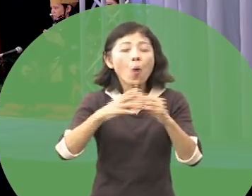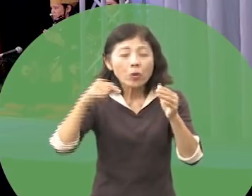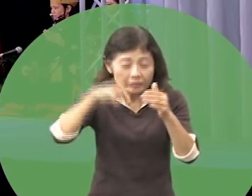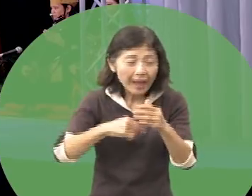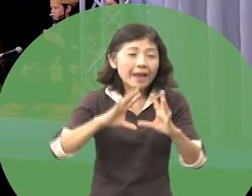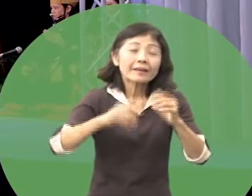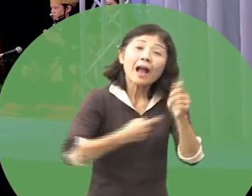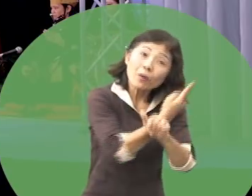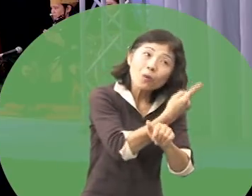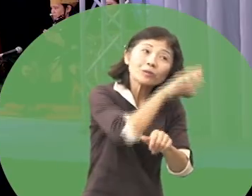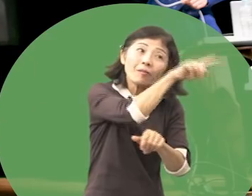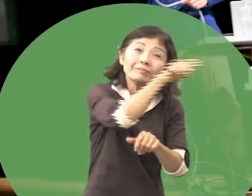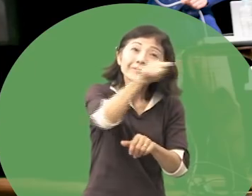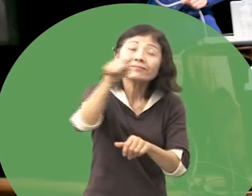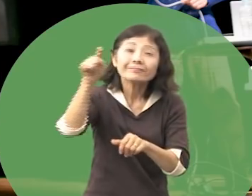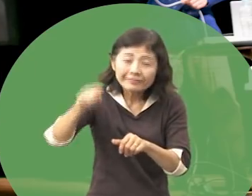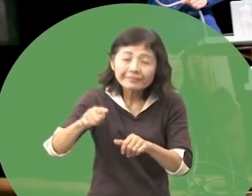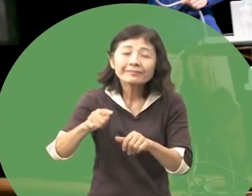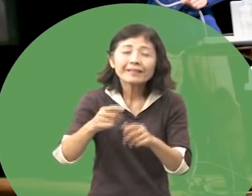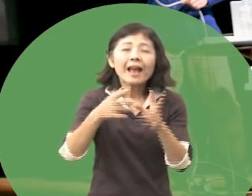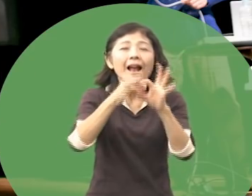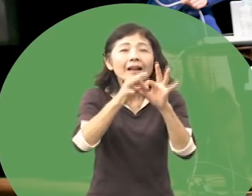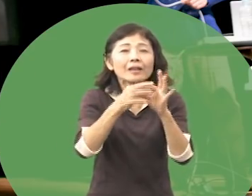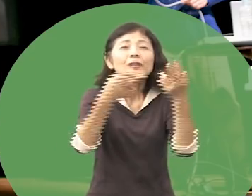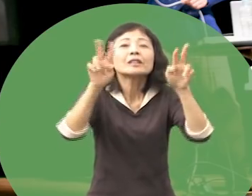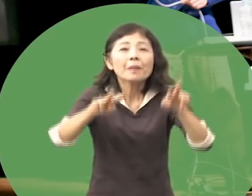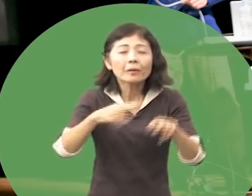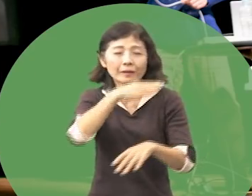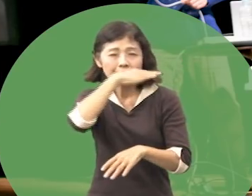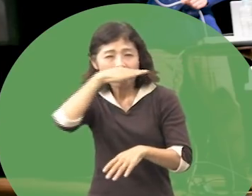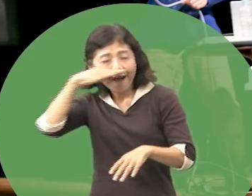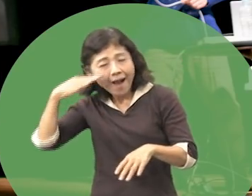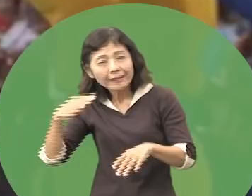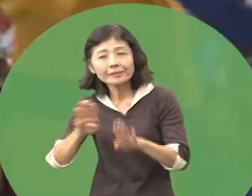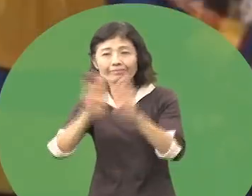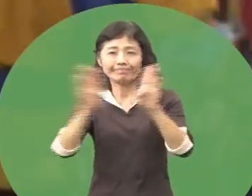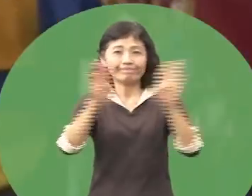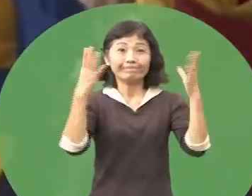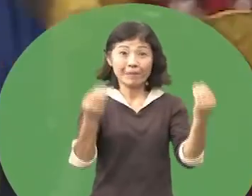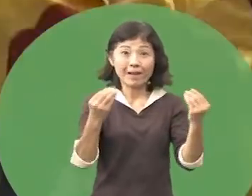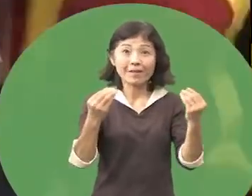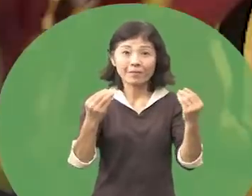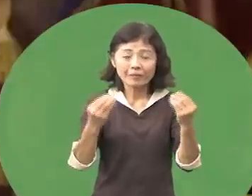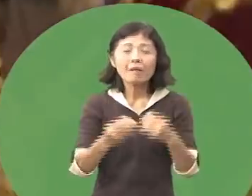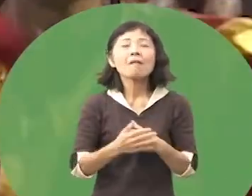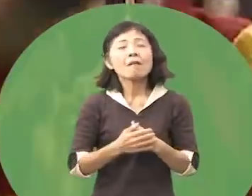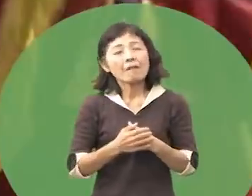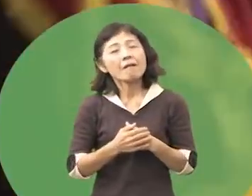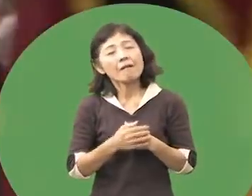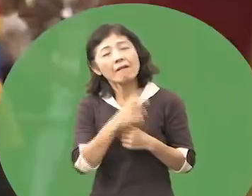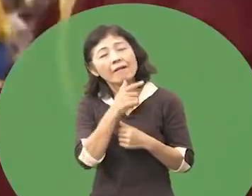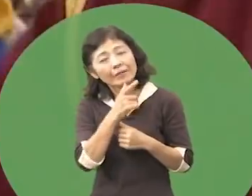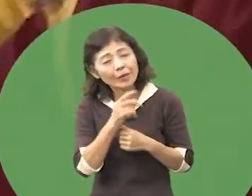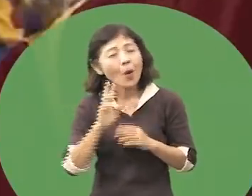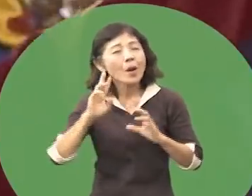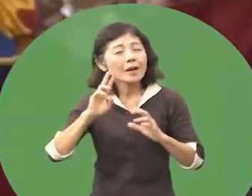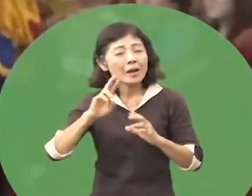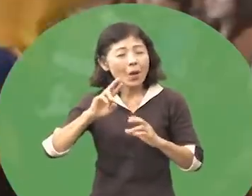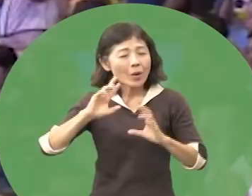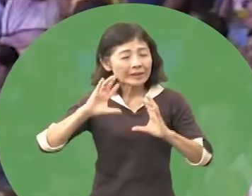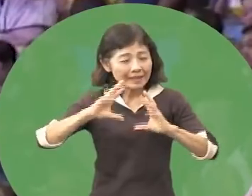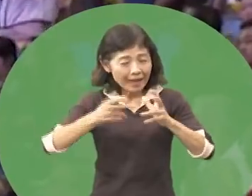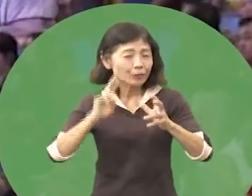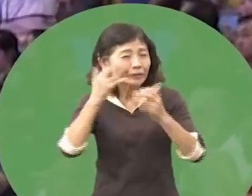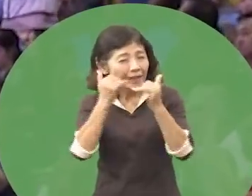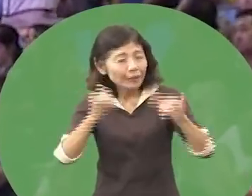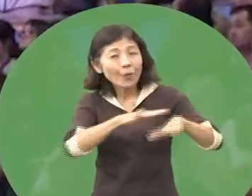海外の各地で関連イベントが盛大に行われました。こうして見ると世界のウチナーネットワーク